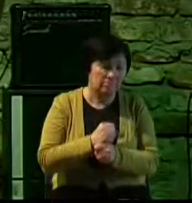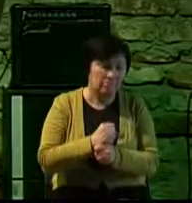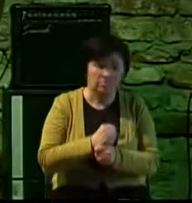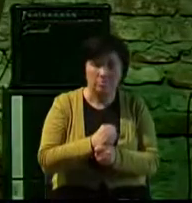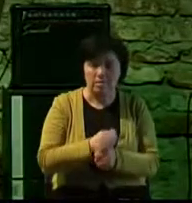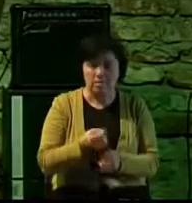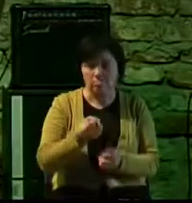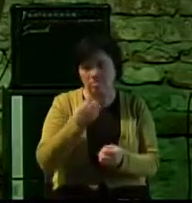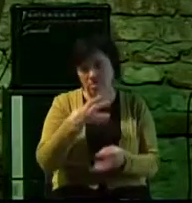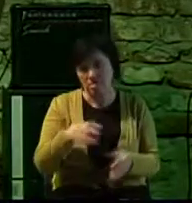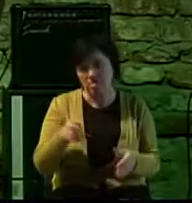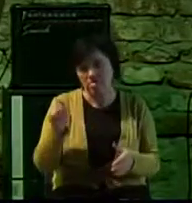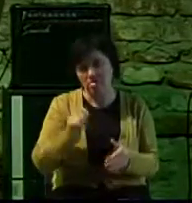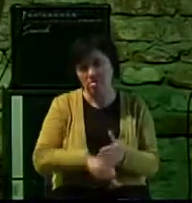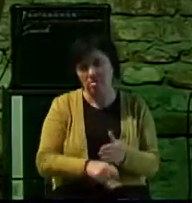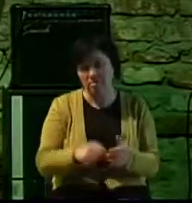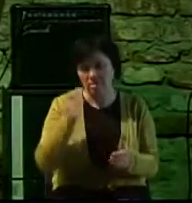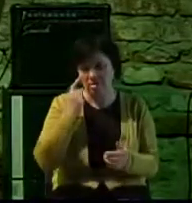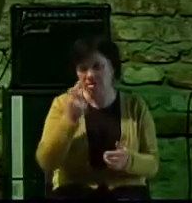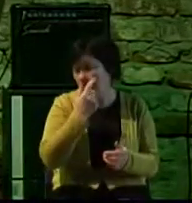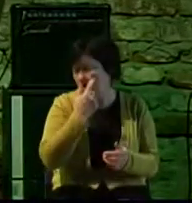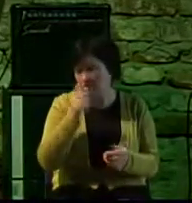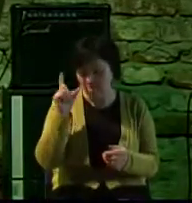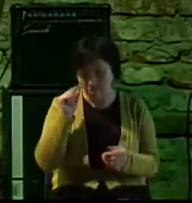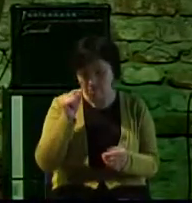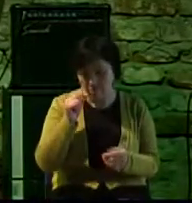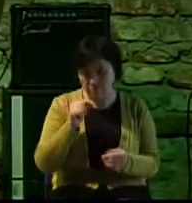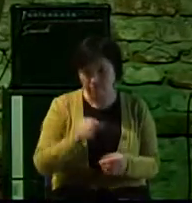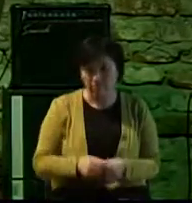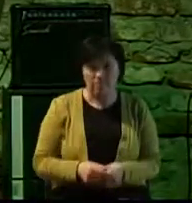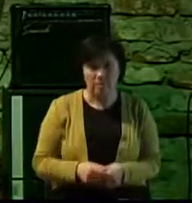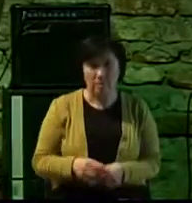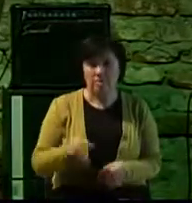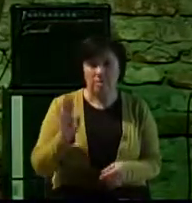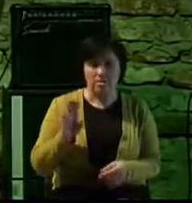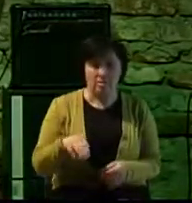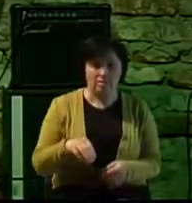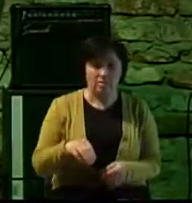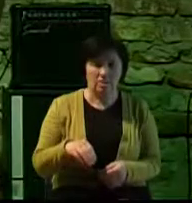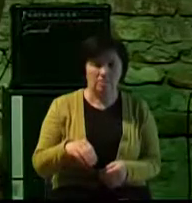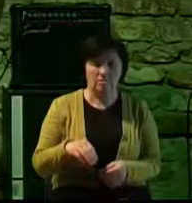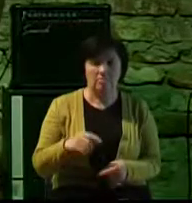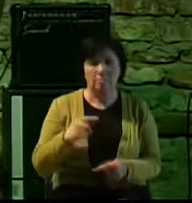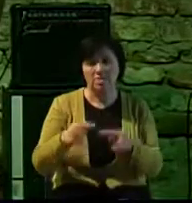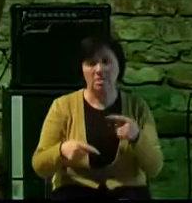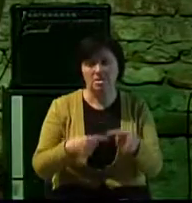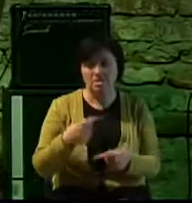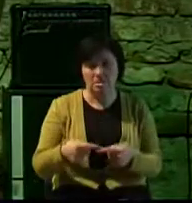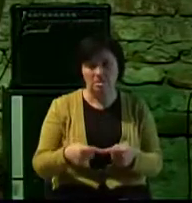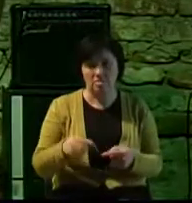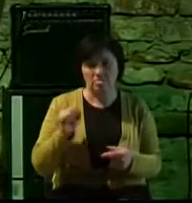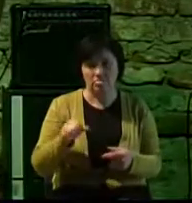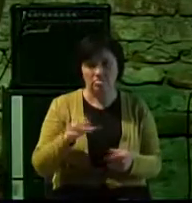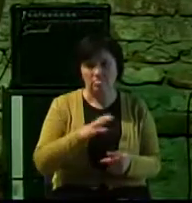делать, просто закрывать на это глаза – то тогда последствием всего